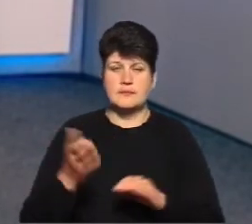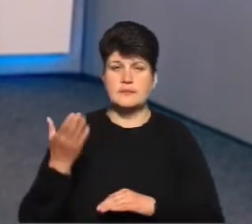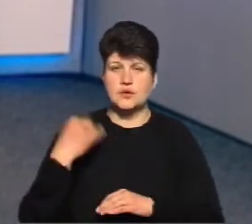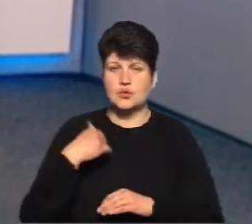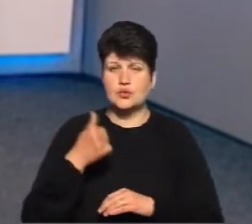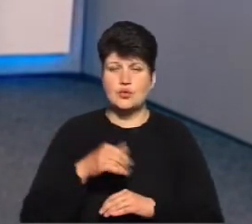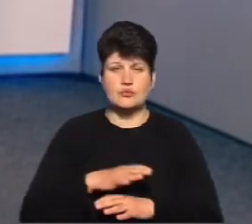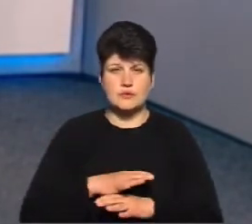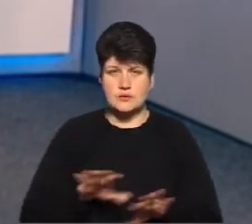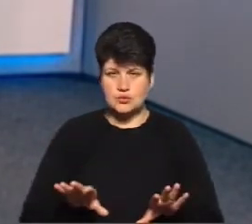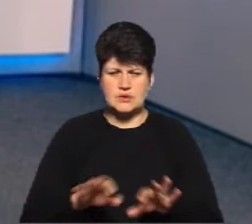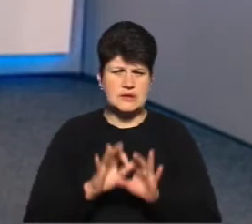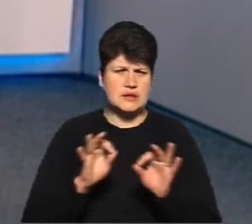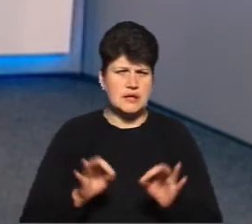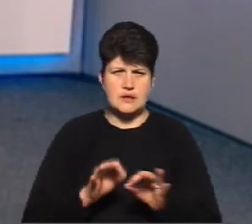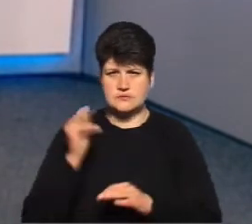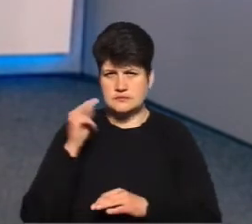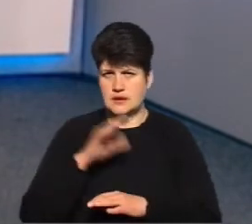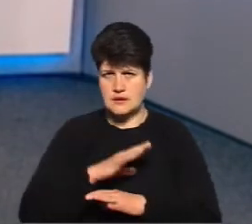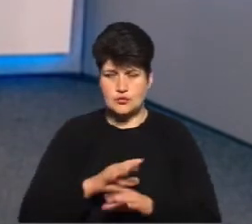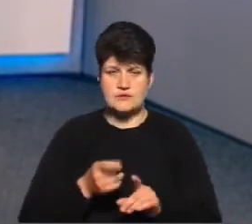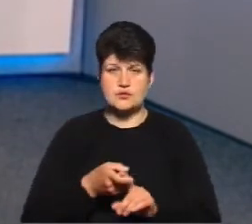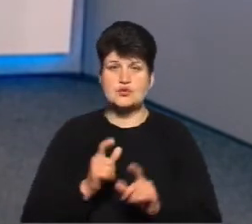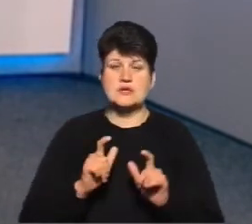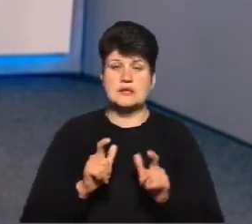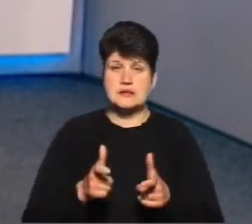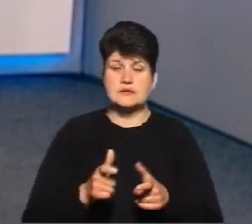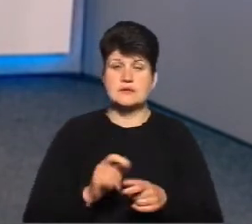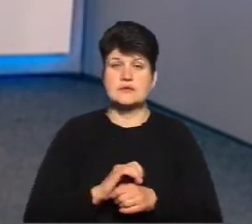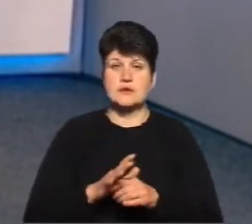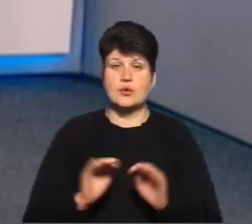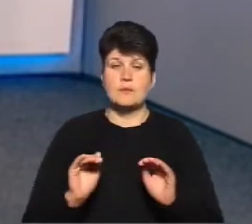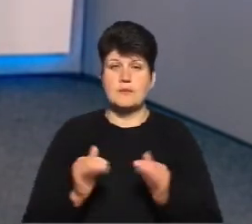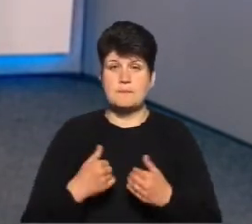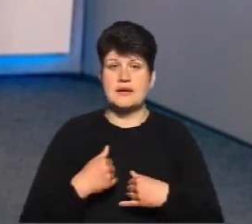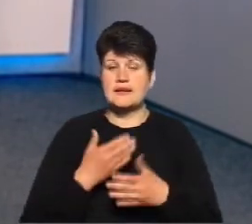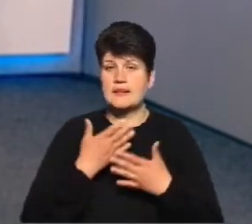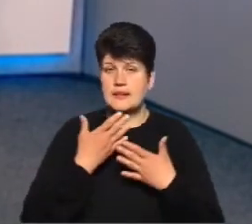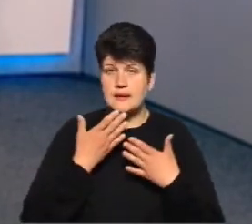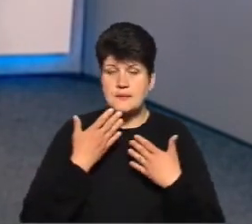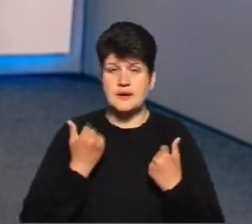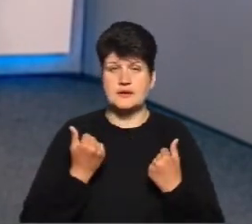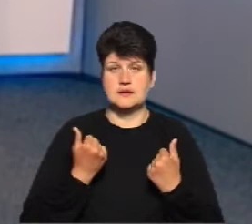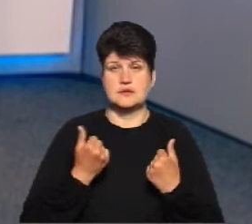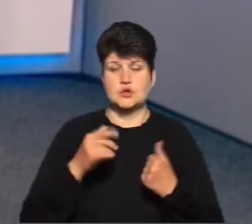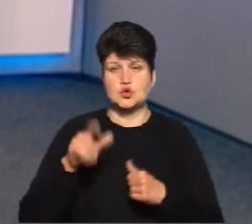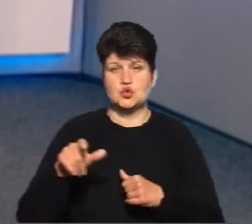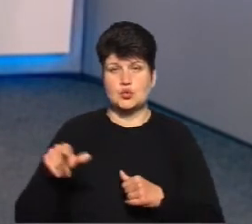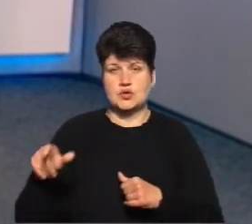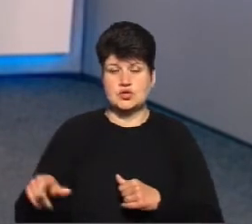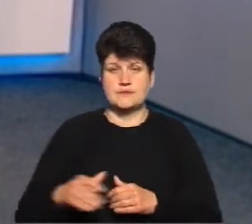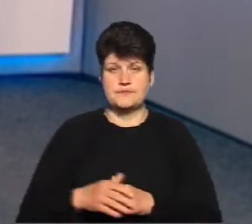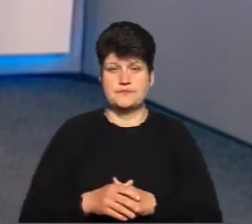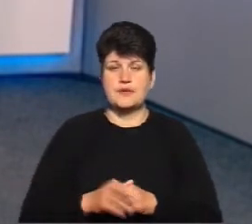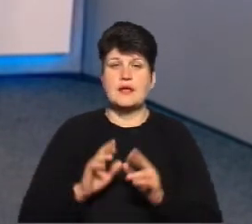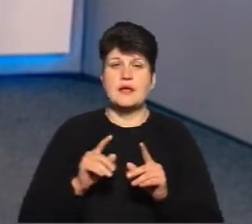відбувався, ніякі заняття не відбувалися в зв'язку з карантином, так? Так, у зв'язку з карантинними обмеженнями ми не мали на слухачів університету. І як тоді,